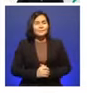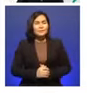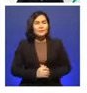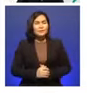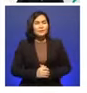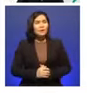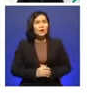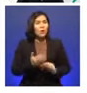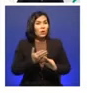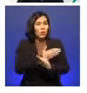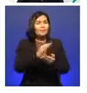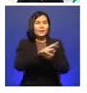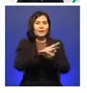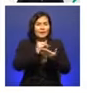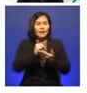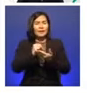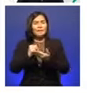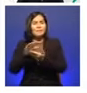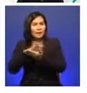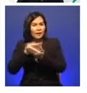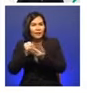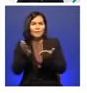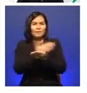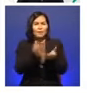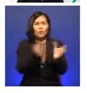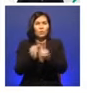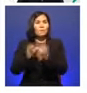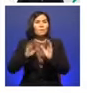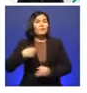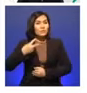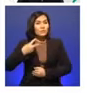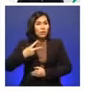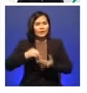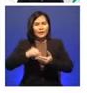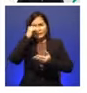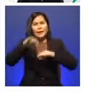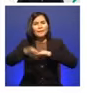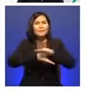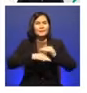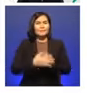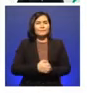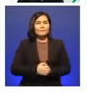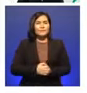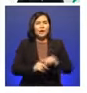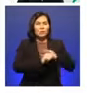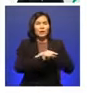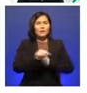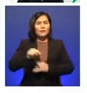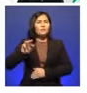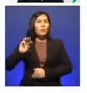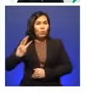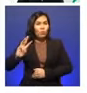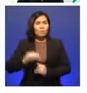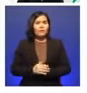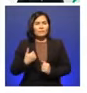ศึกษาในชั้นอุดมศึกษานะครับเราพบว่าการศึกษาขั้นพื้นฐานนะครับจากข้อมูลก็คือว่าเราได้รับการสนับสนุนค่